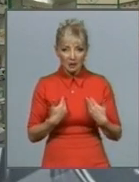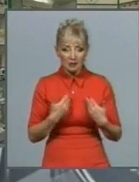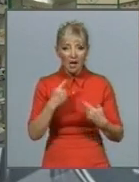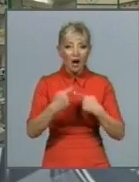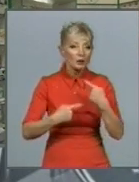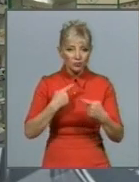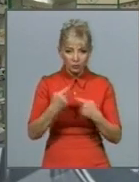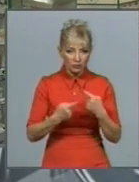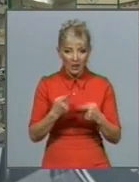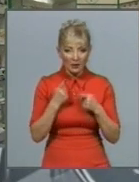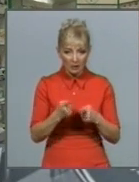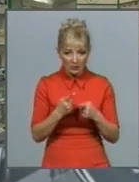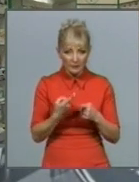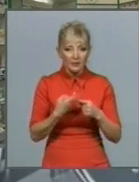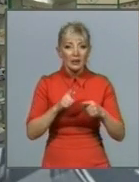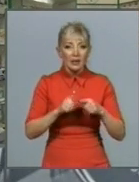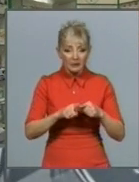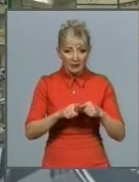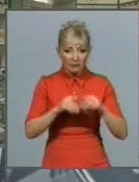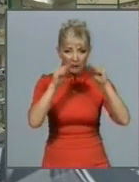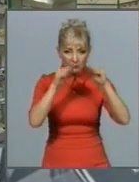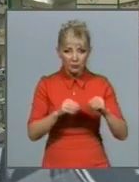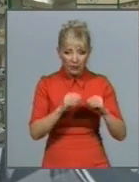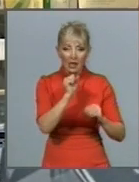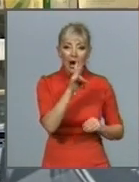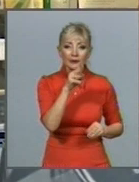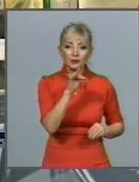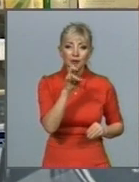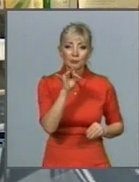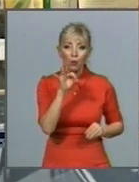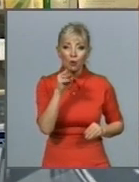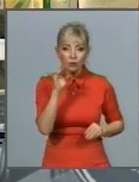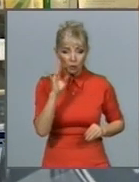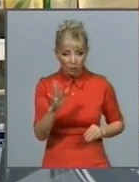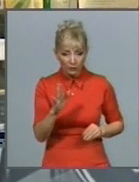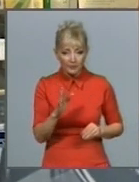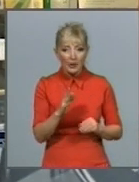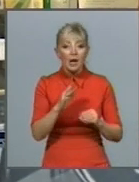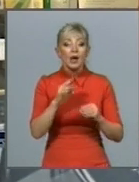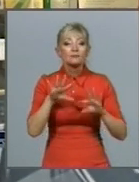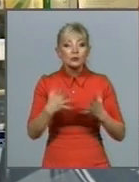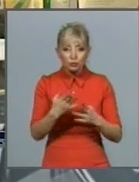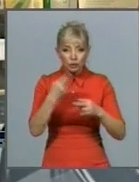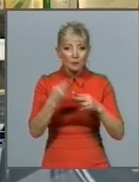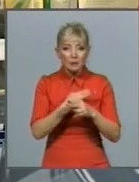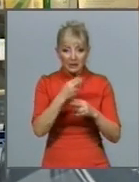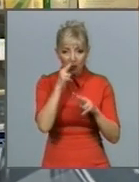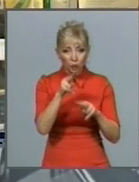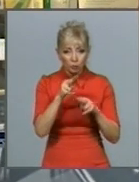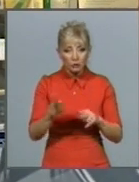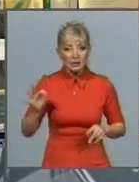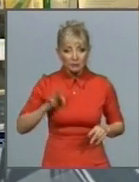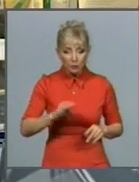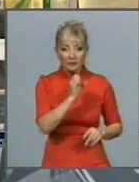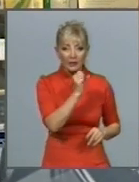– формування антибіотикорезистентності. Загроза, яка показує, що в разі безконтрольного використання